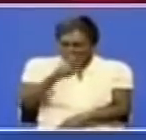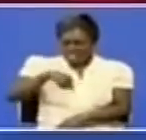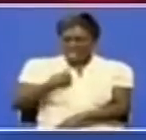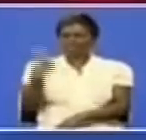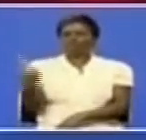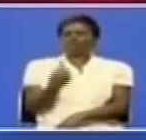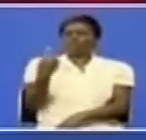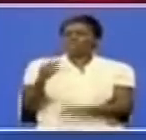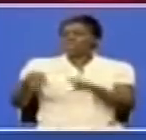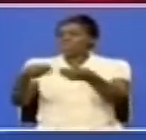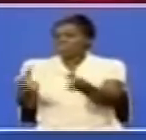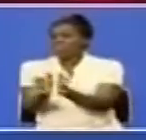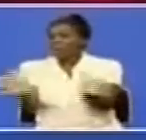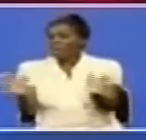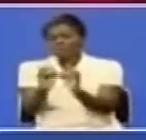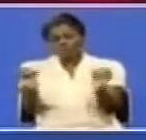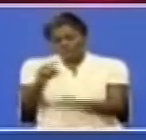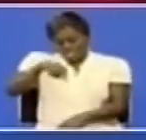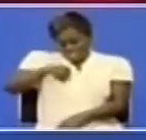pandala atutupia asali, anatupia